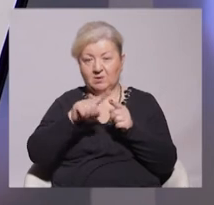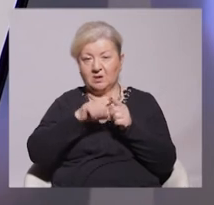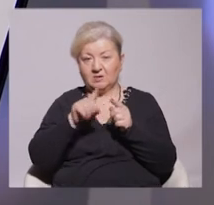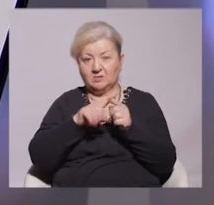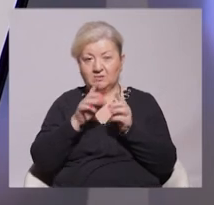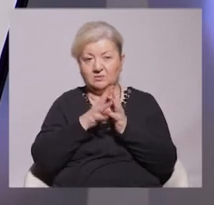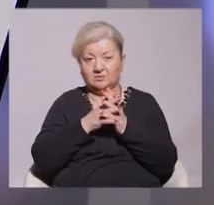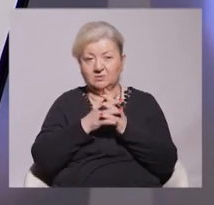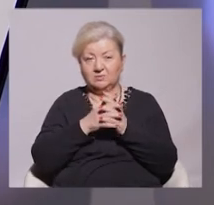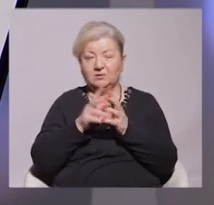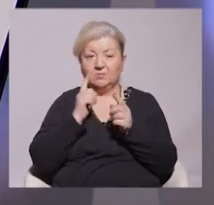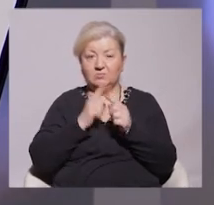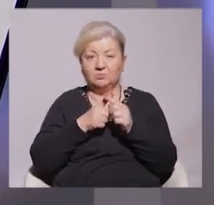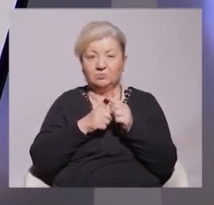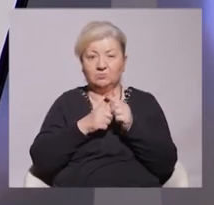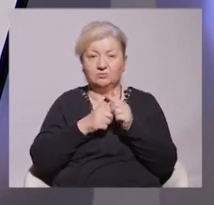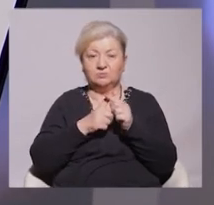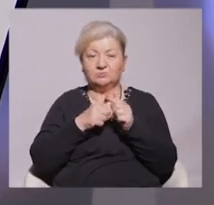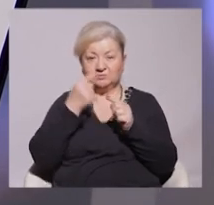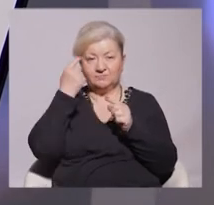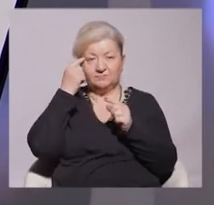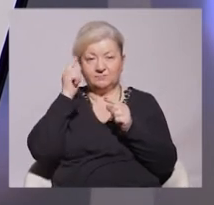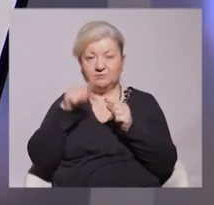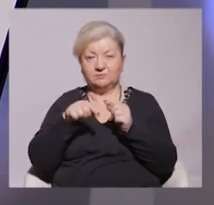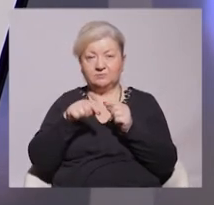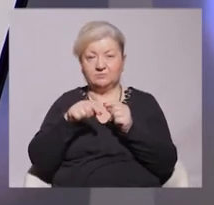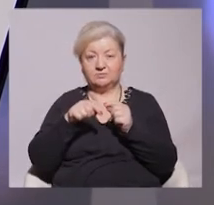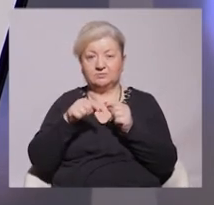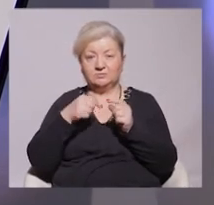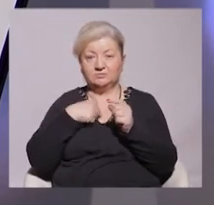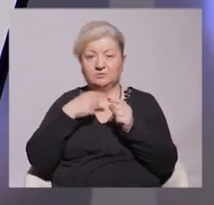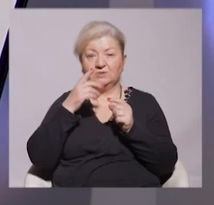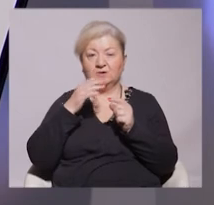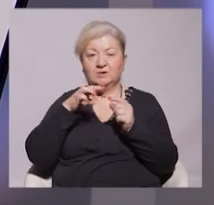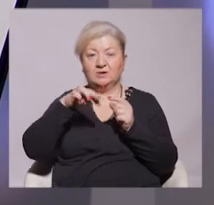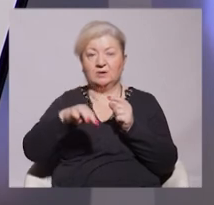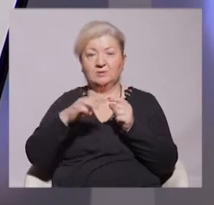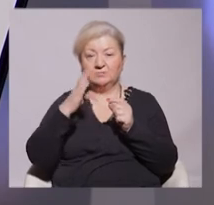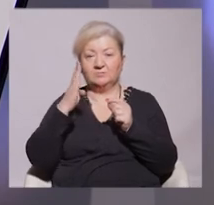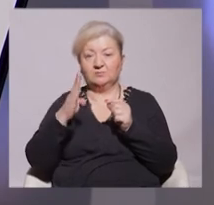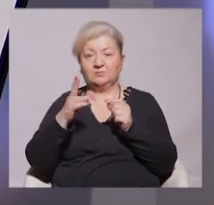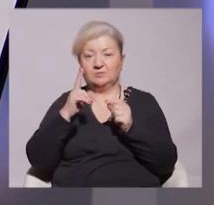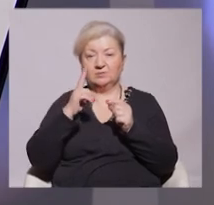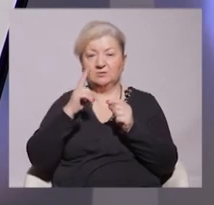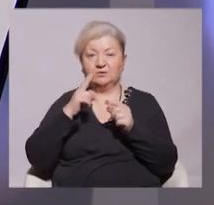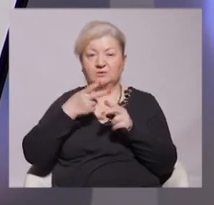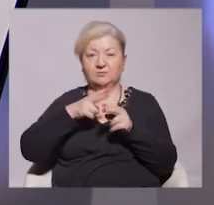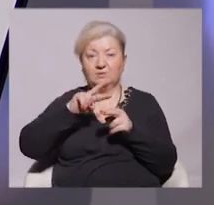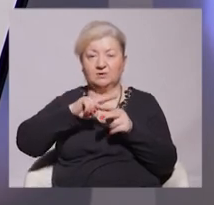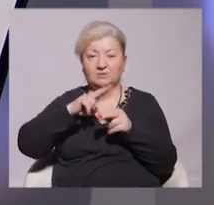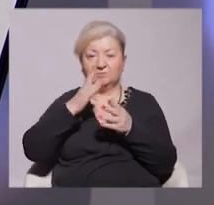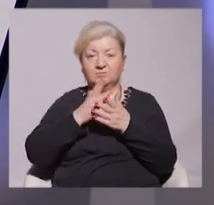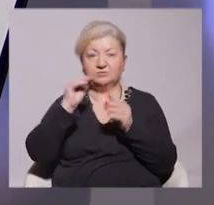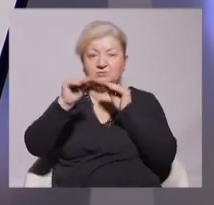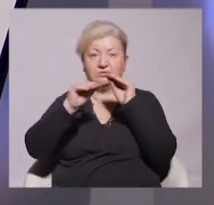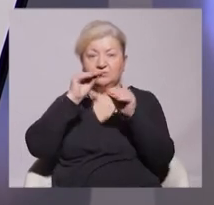მალე. პლუს, ესე იგი ჩვენ ვიცით, რომ mv კვადრატი 2, ანუ v კვადრატის მაგივრად